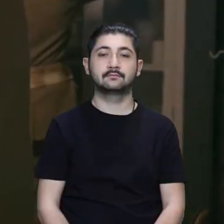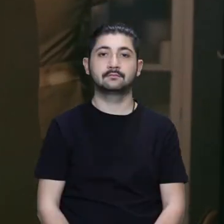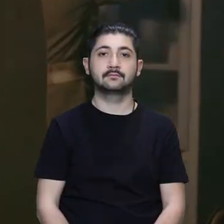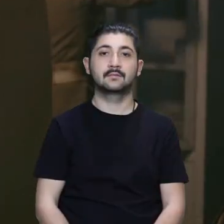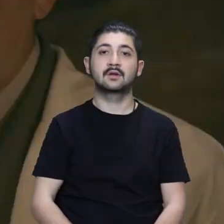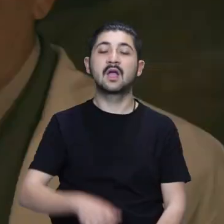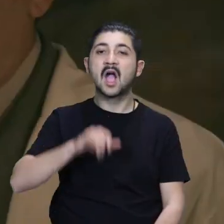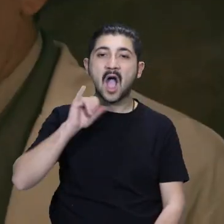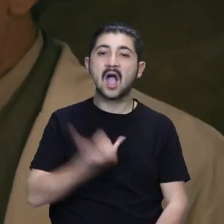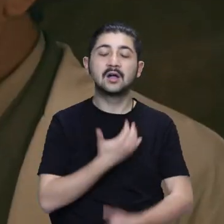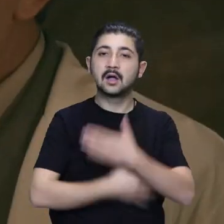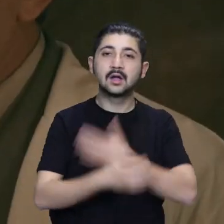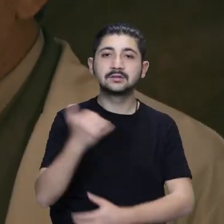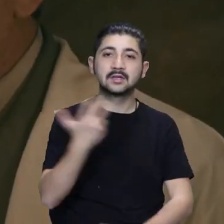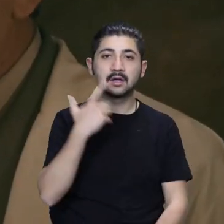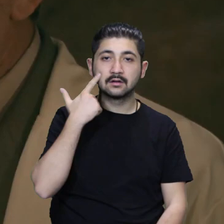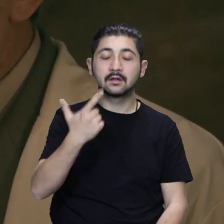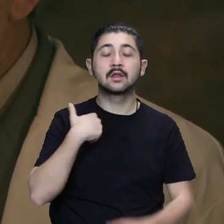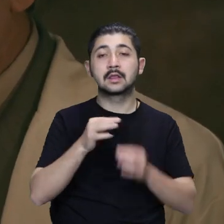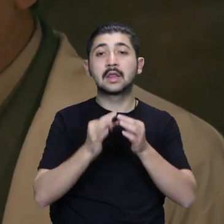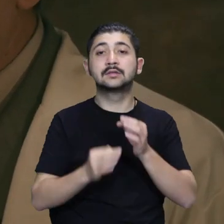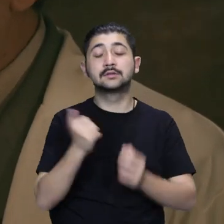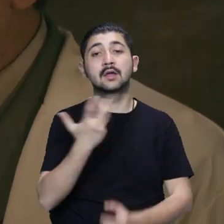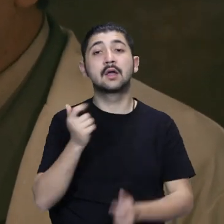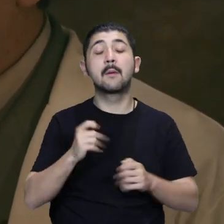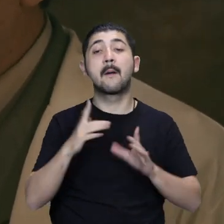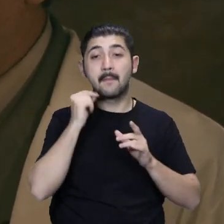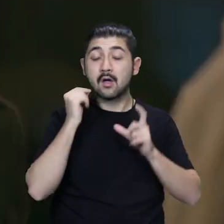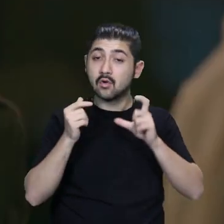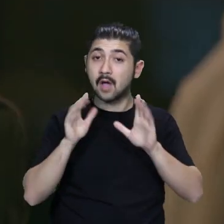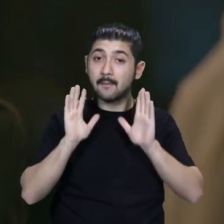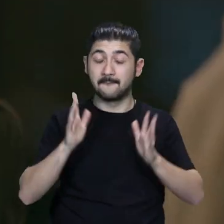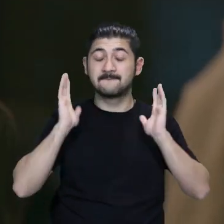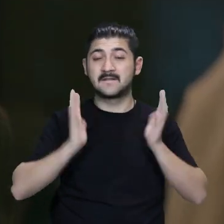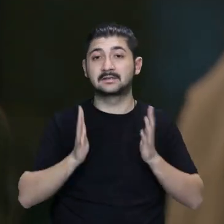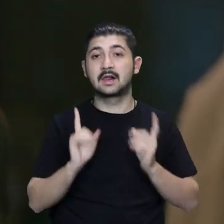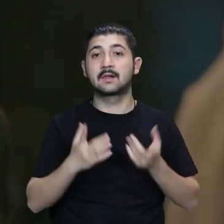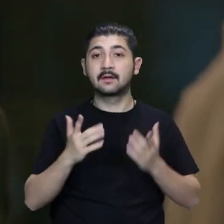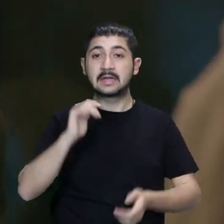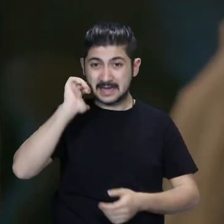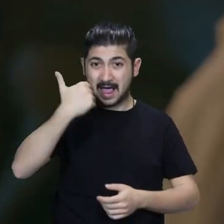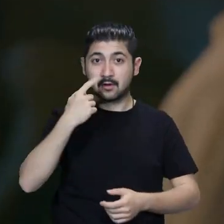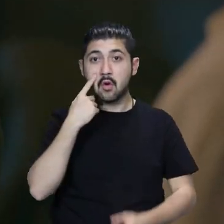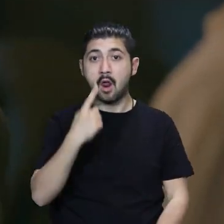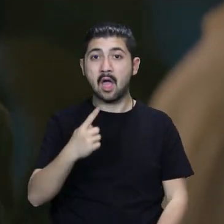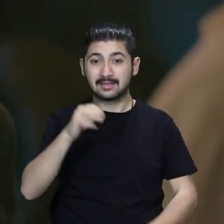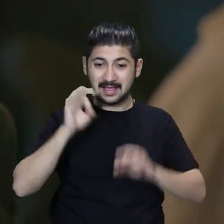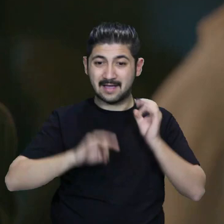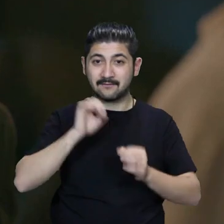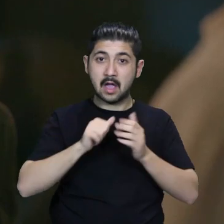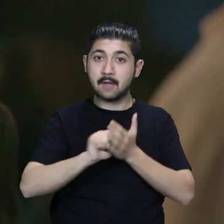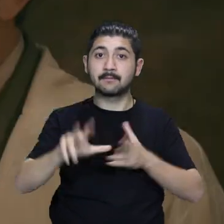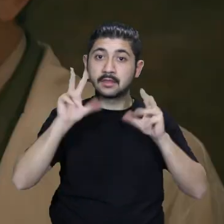Ağır yaralı sayımız ne kadar? Net bir sayı veremem Bay Cooks. Fakat oldukça fazla. Yarına kadar